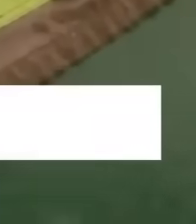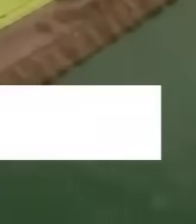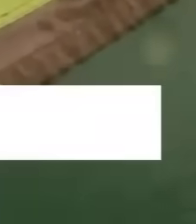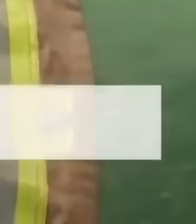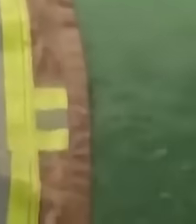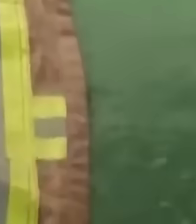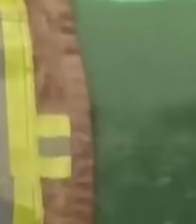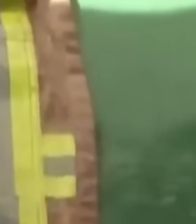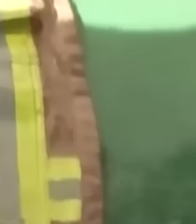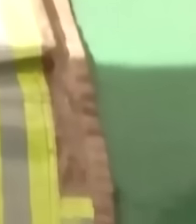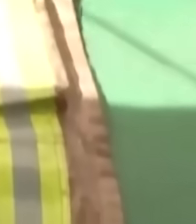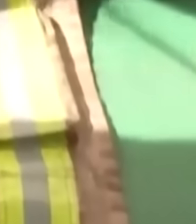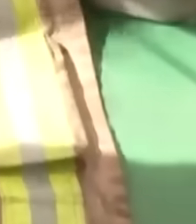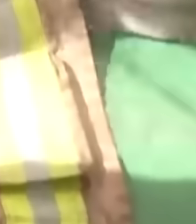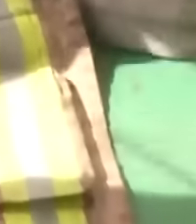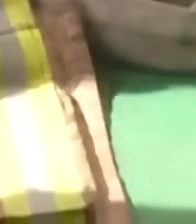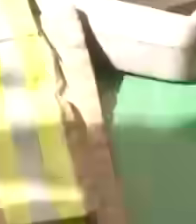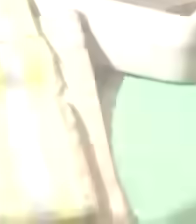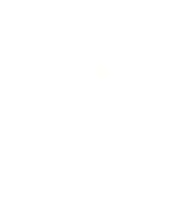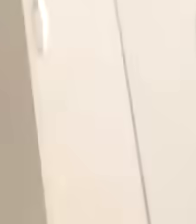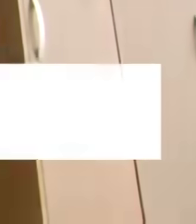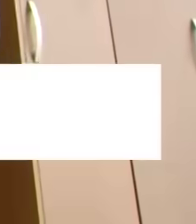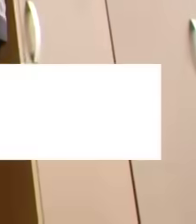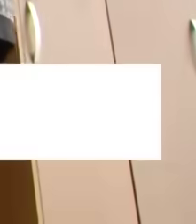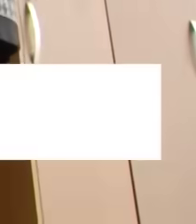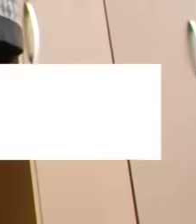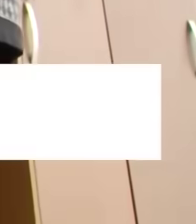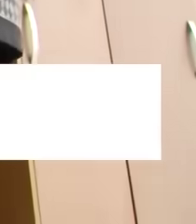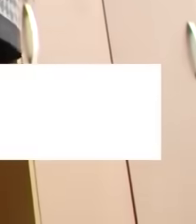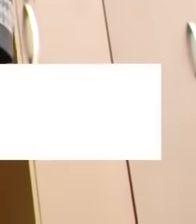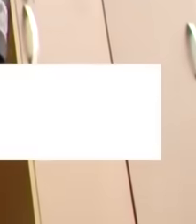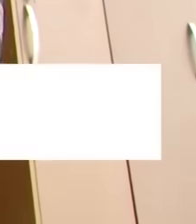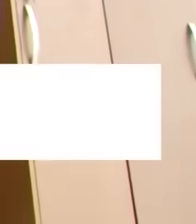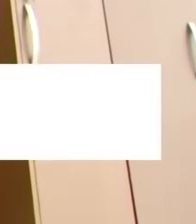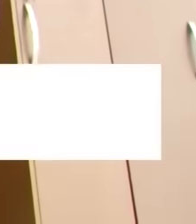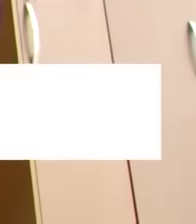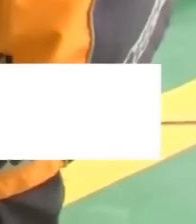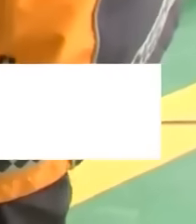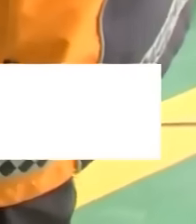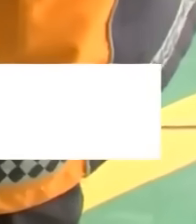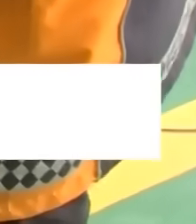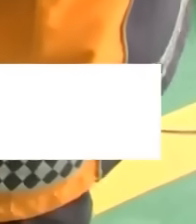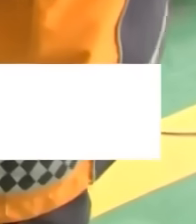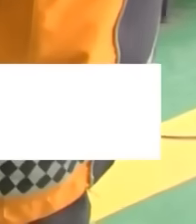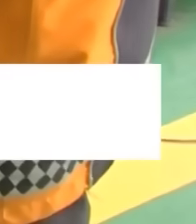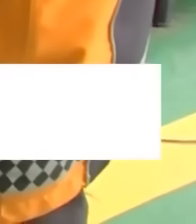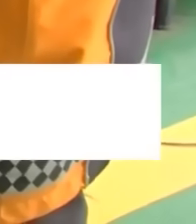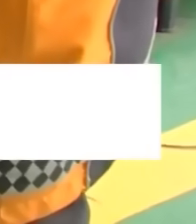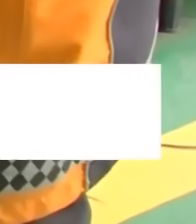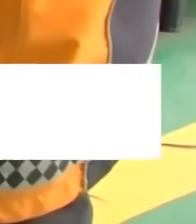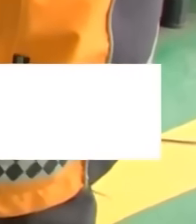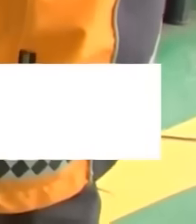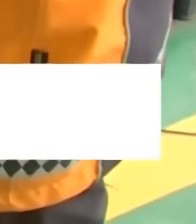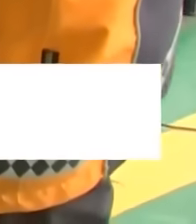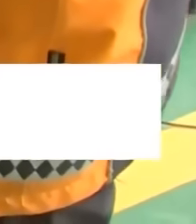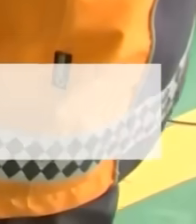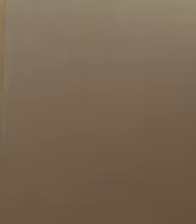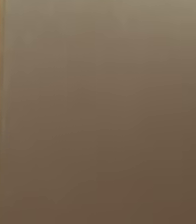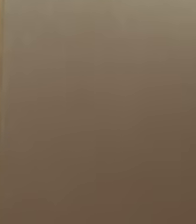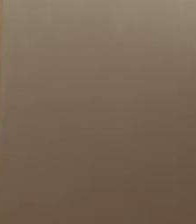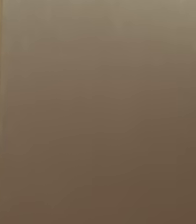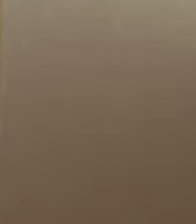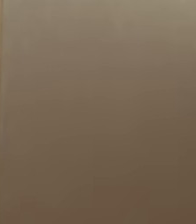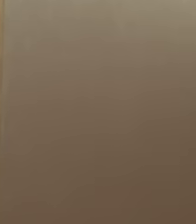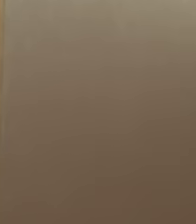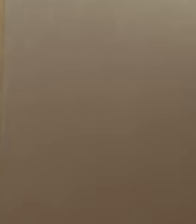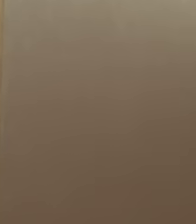관리가 제대로 될 때 얘기입니다. 저희가 이제 네. 갔다 오면은 방화복 세탁기로 세탁을 합니다. 그래서 좀 낡은 겁니다.